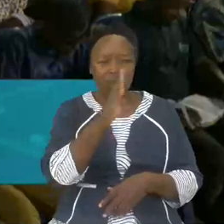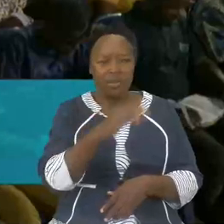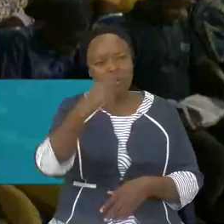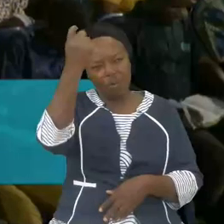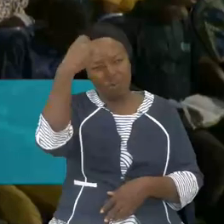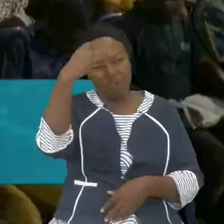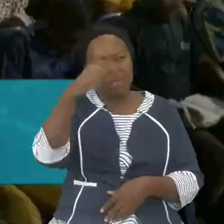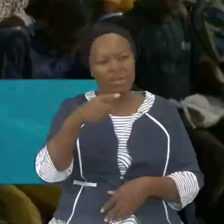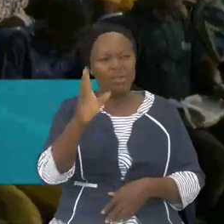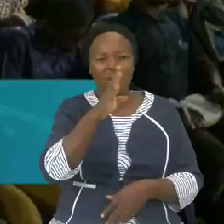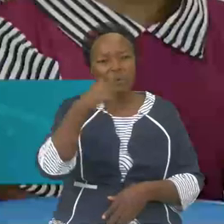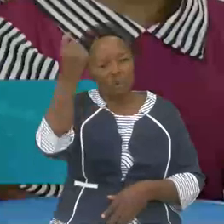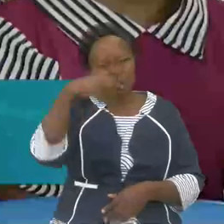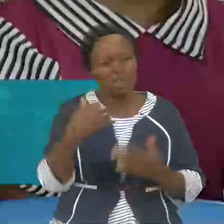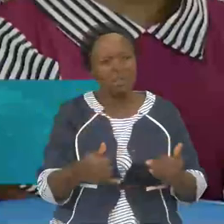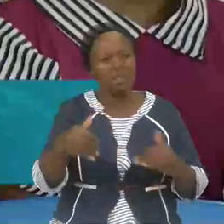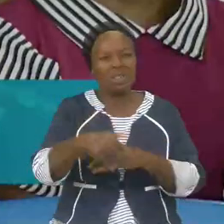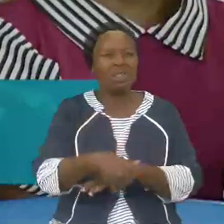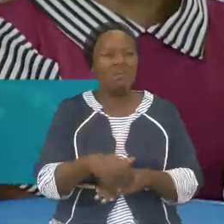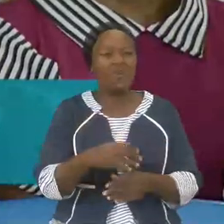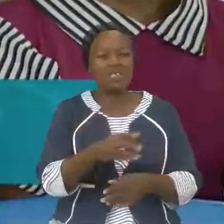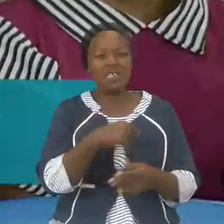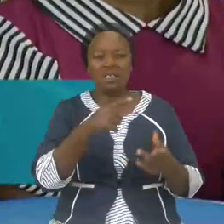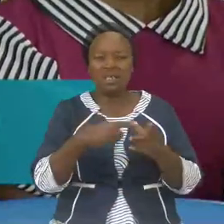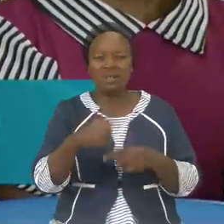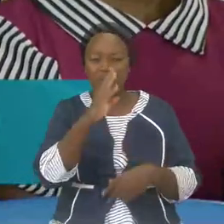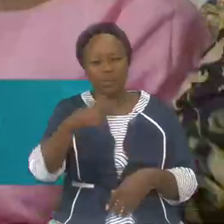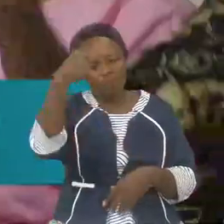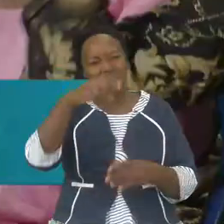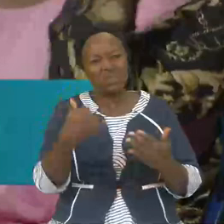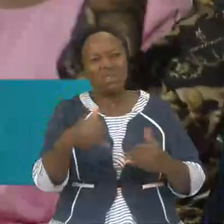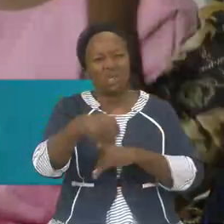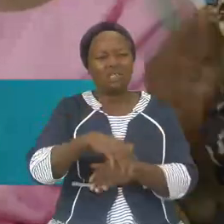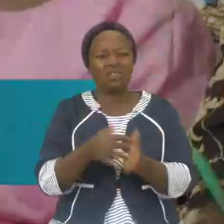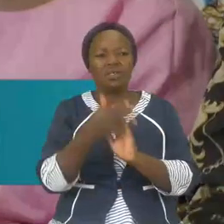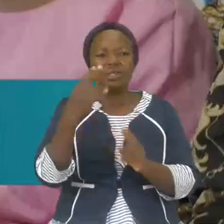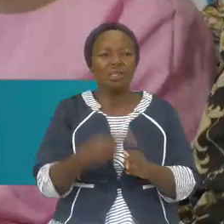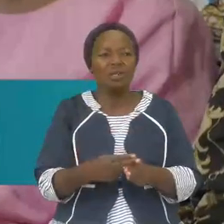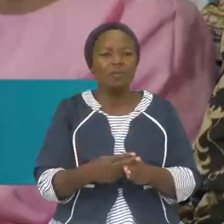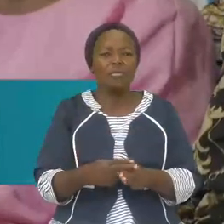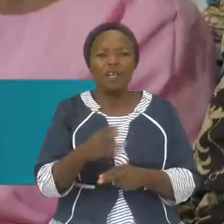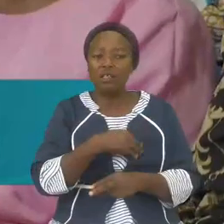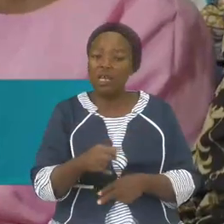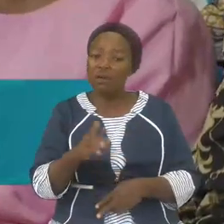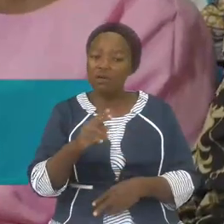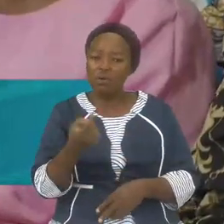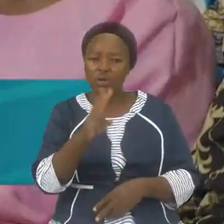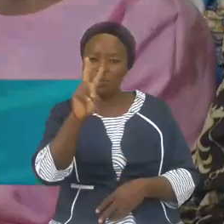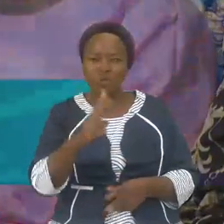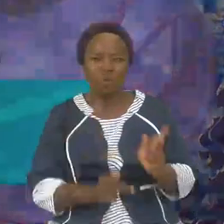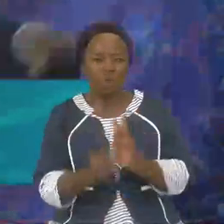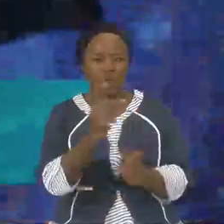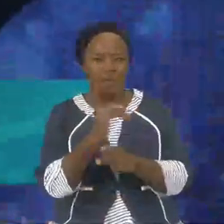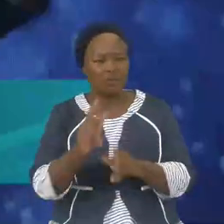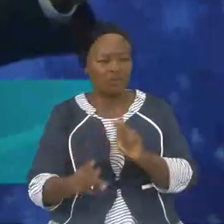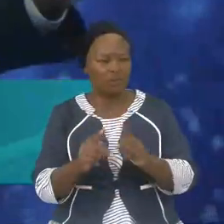qui auront été intelligents, vous serez intelligents ce soir, sages ce soir. Il y a deux